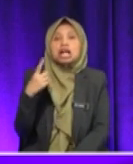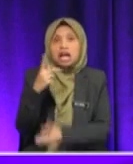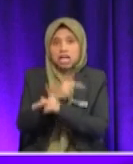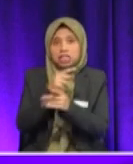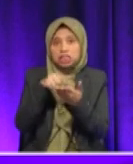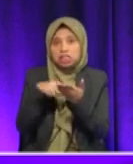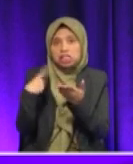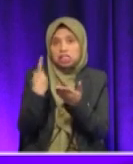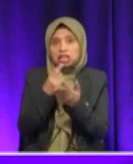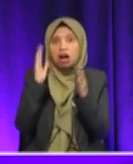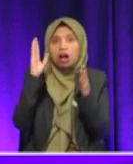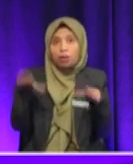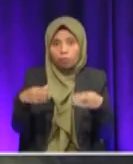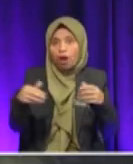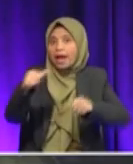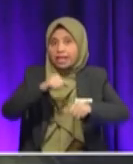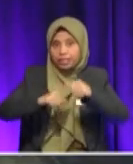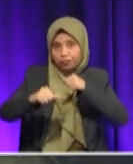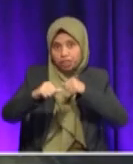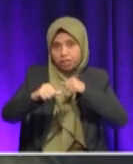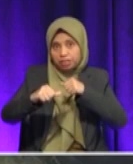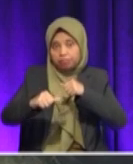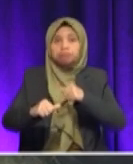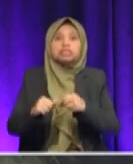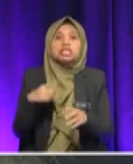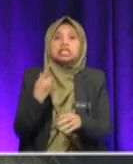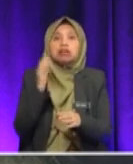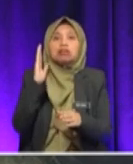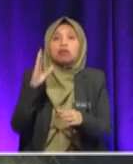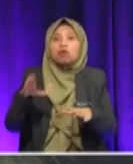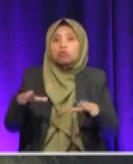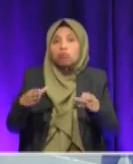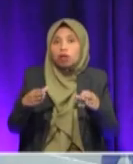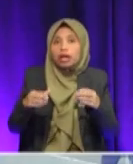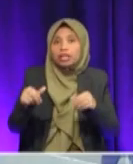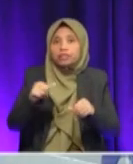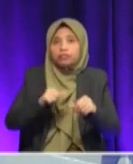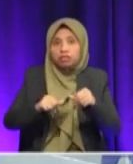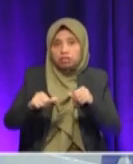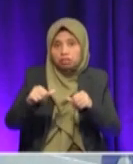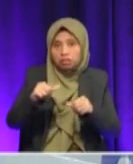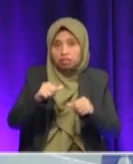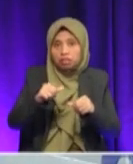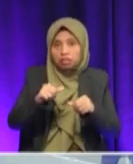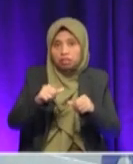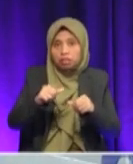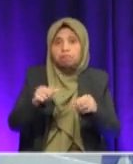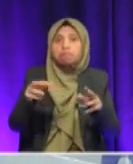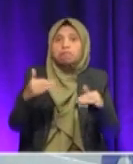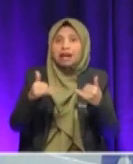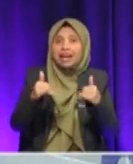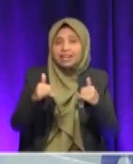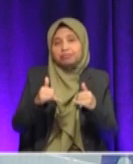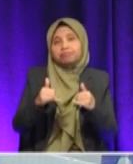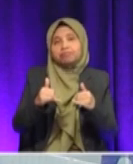mustikaej Gom iye untuk kali ini Sena ajak mau ngecek di rumah dan tapi kan kita main